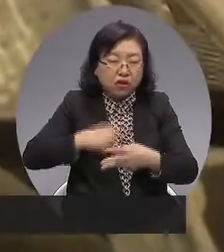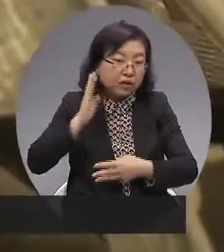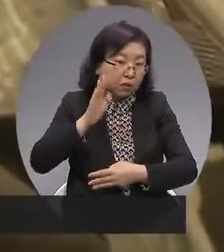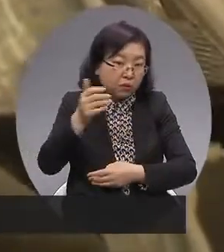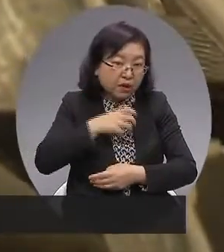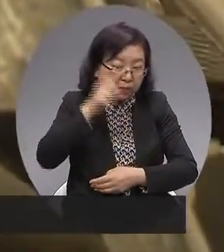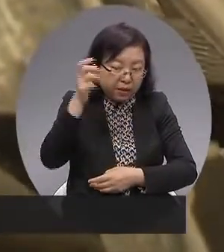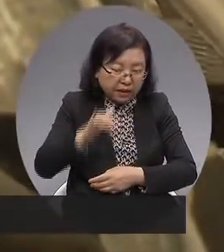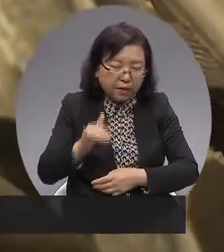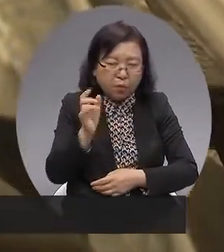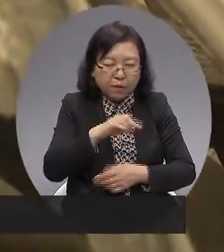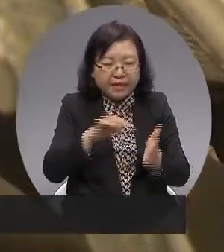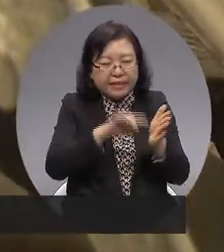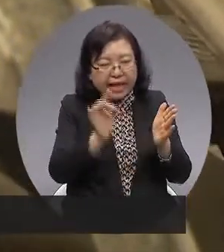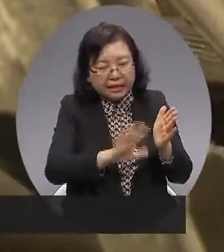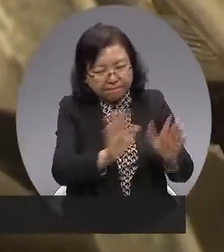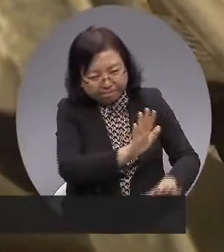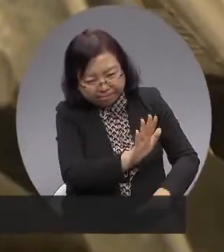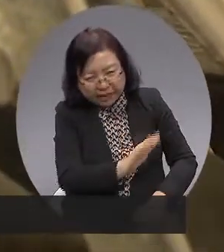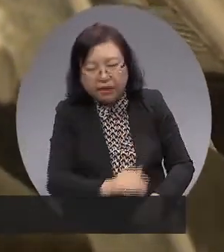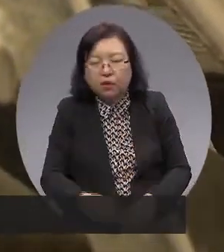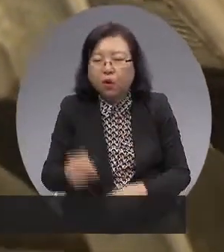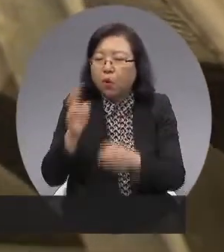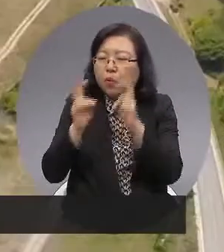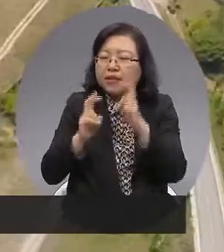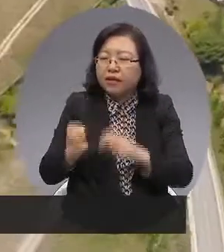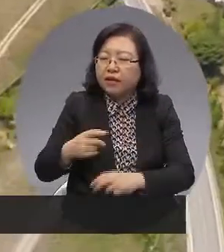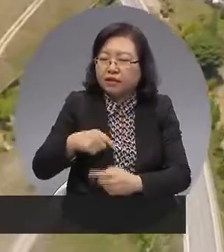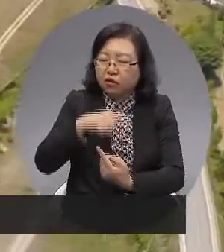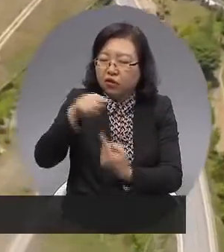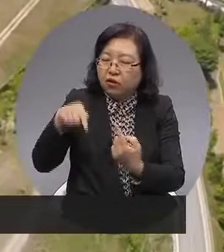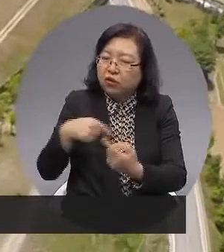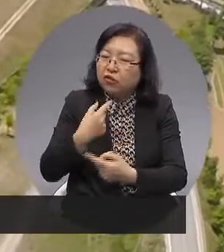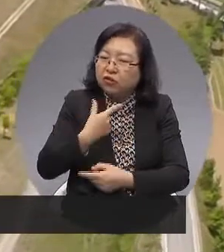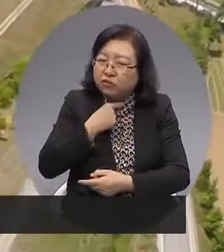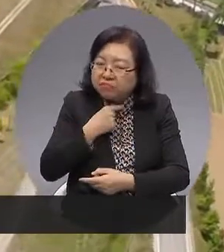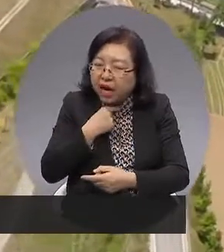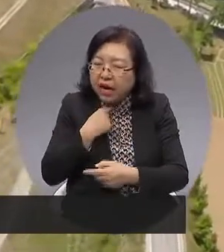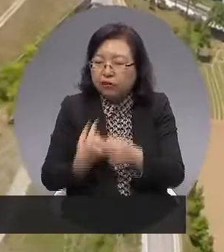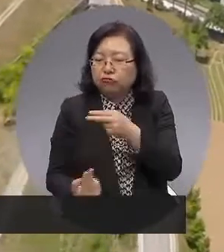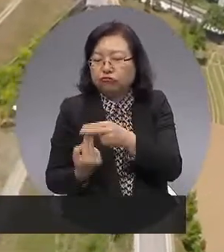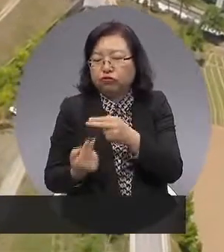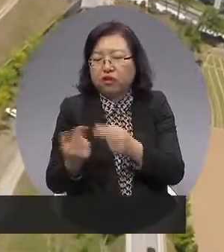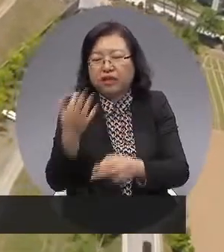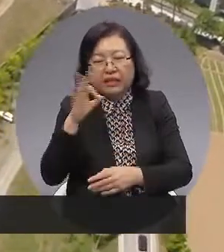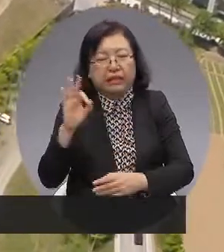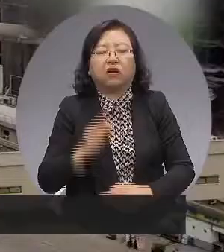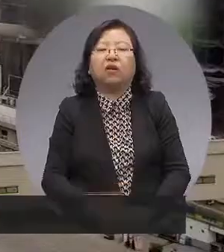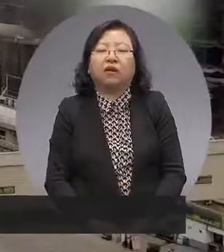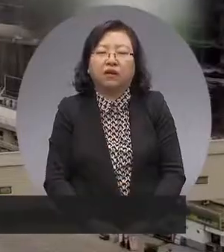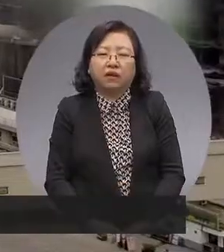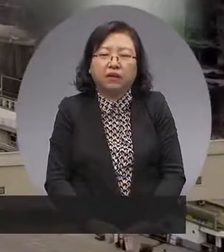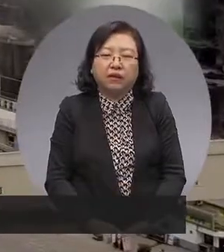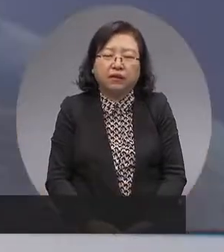아닌 시멘트 업체들이 주장하는 기금 조성 운영을 찬성하고 있습니다.